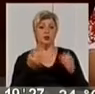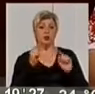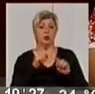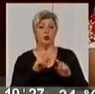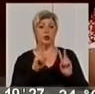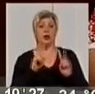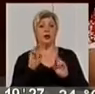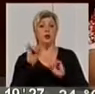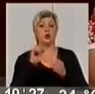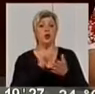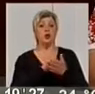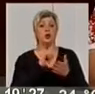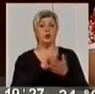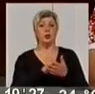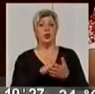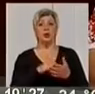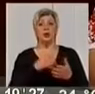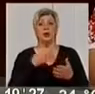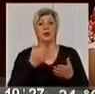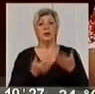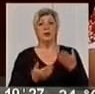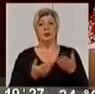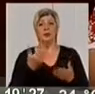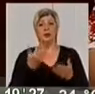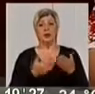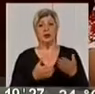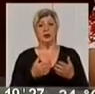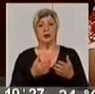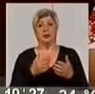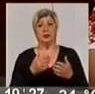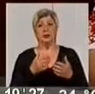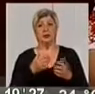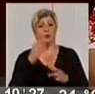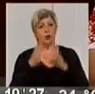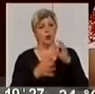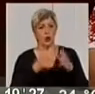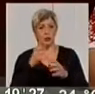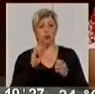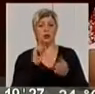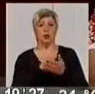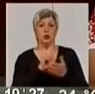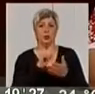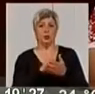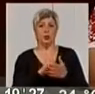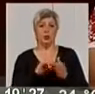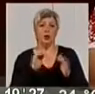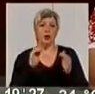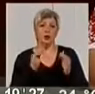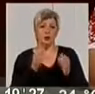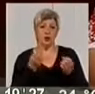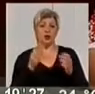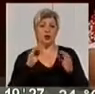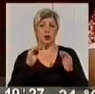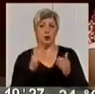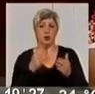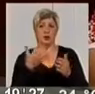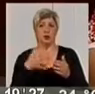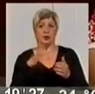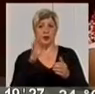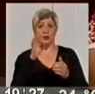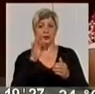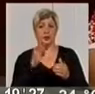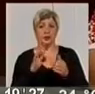всеукраїнський, там 20% тільки сплачують, якщо диплом міжнародний, там ще менше і так далі. 50% – це